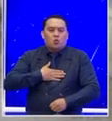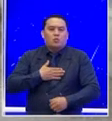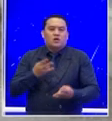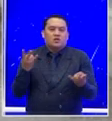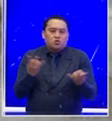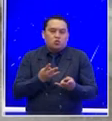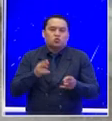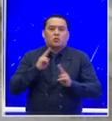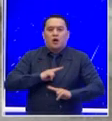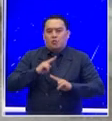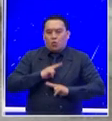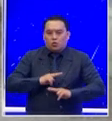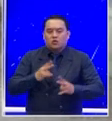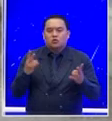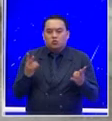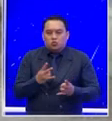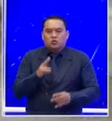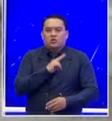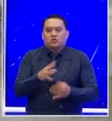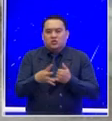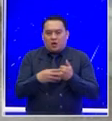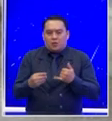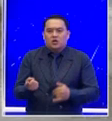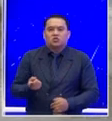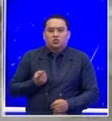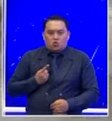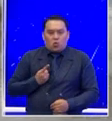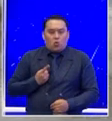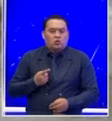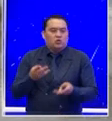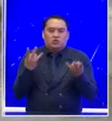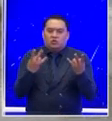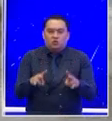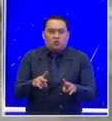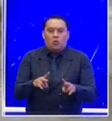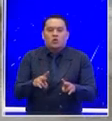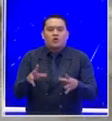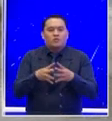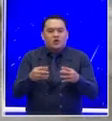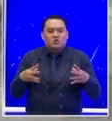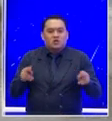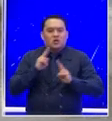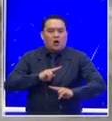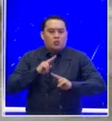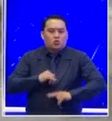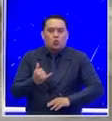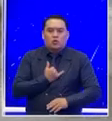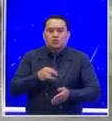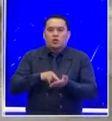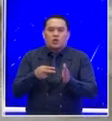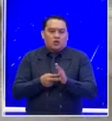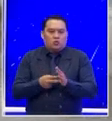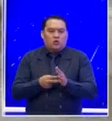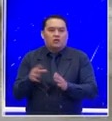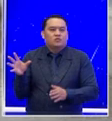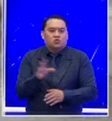должны работать, потому что земля тут. Работа на земле не терпит отлагательств. Весенние полевые работы у нас идут по плану.